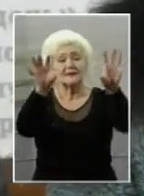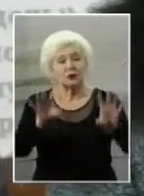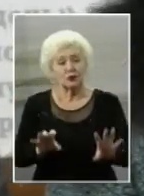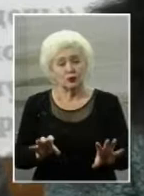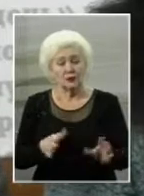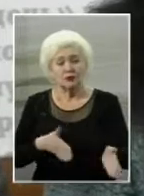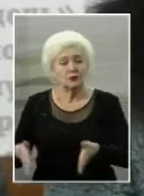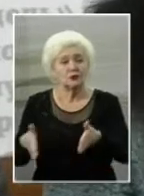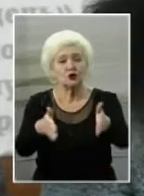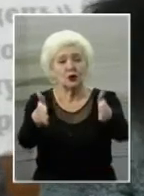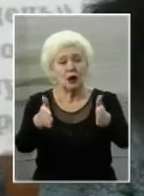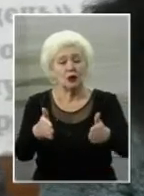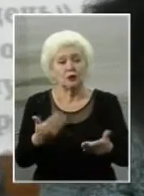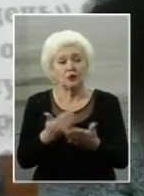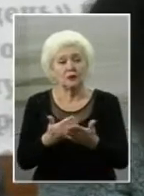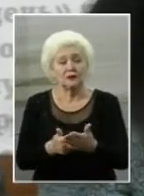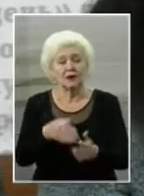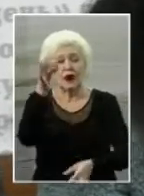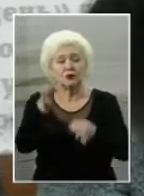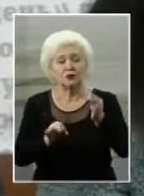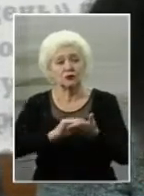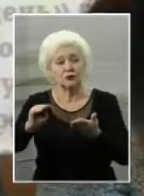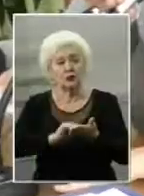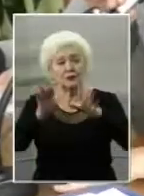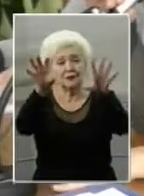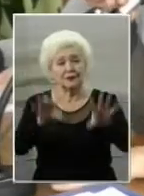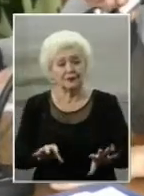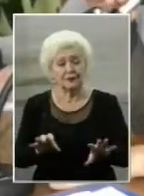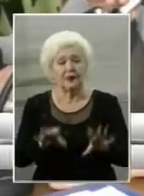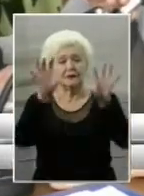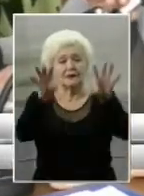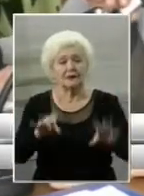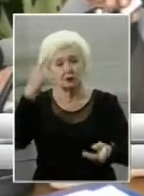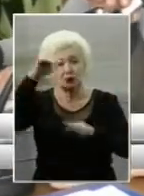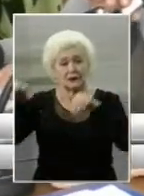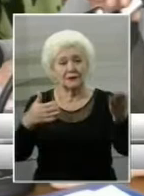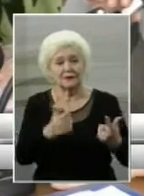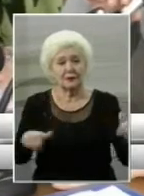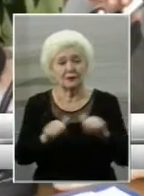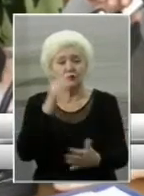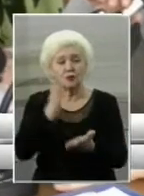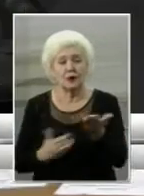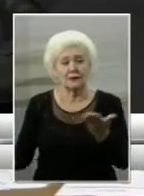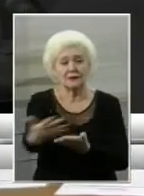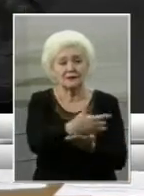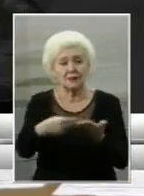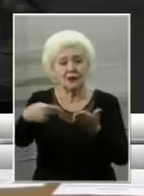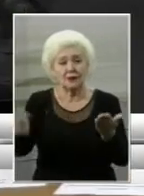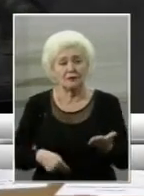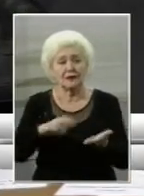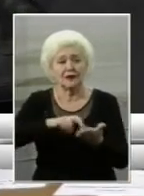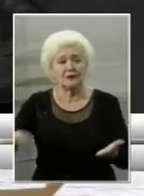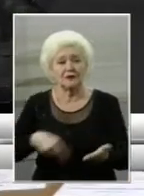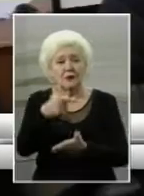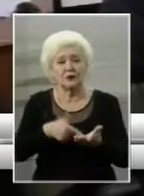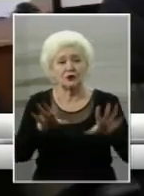законодавчим шляхом, за процедурою, прописаною законом. За законом, ініціативна група має зібрати підписів за відставку